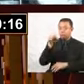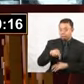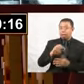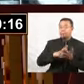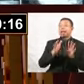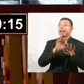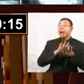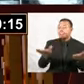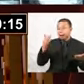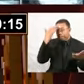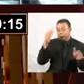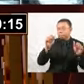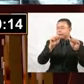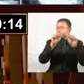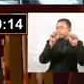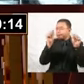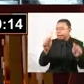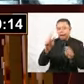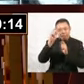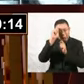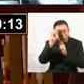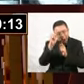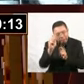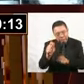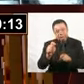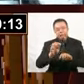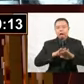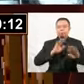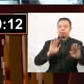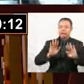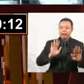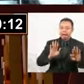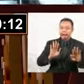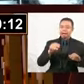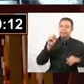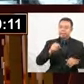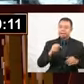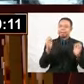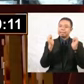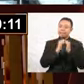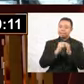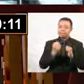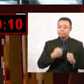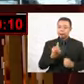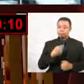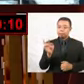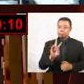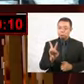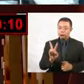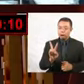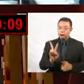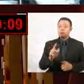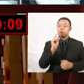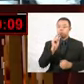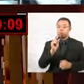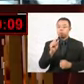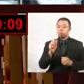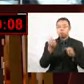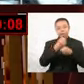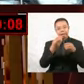aman karena indah adabnya ini adalah janji kami berdua untuk